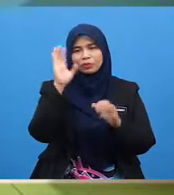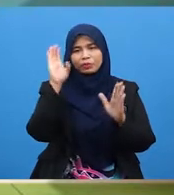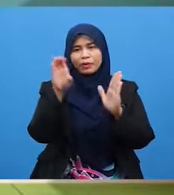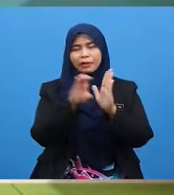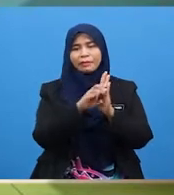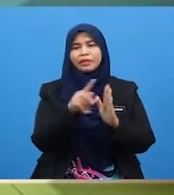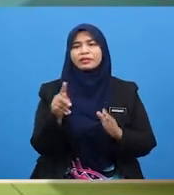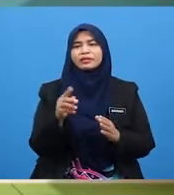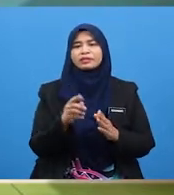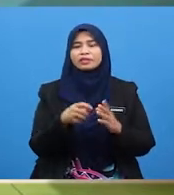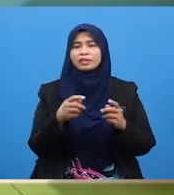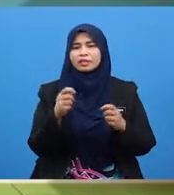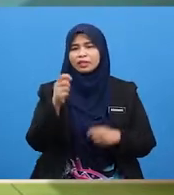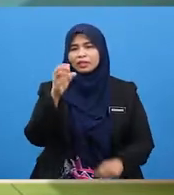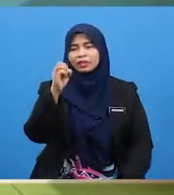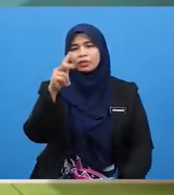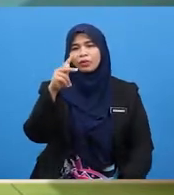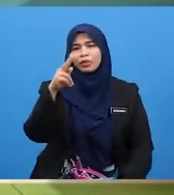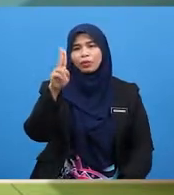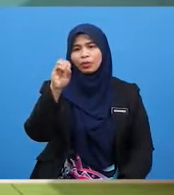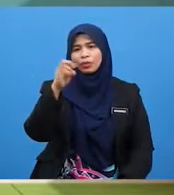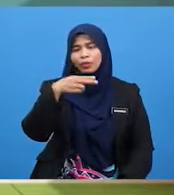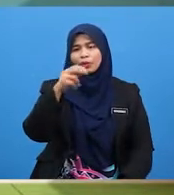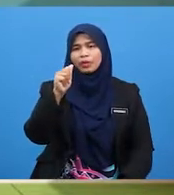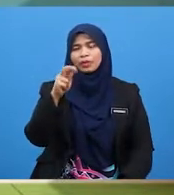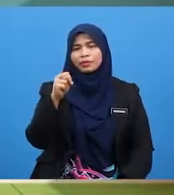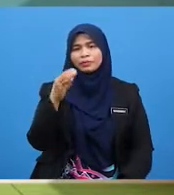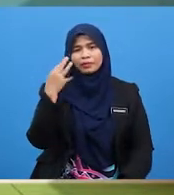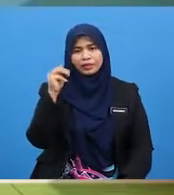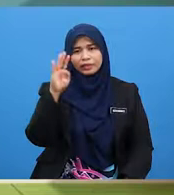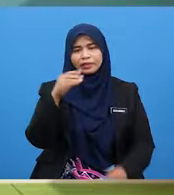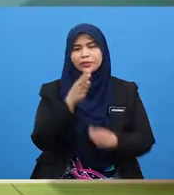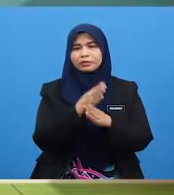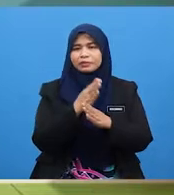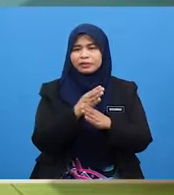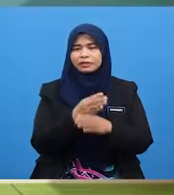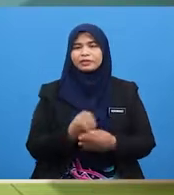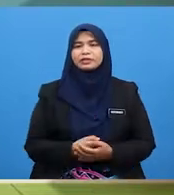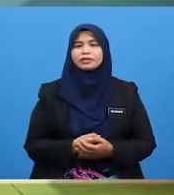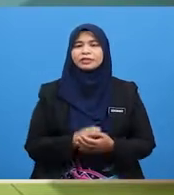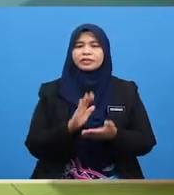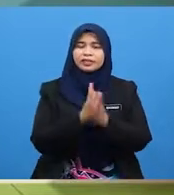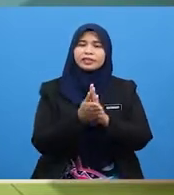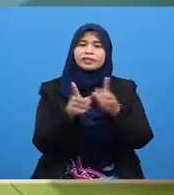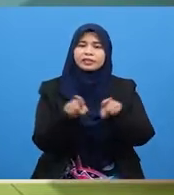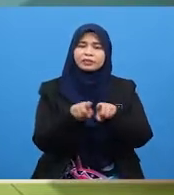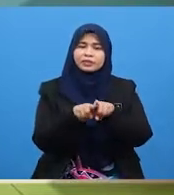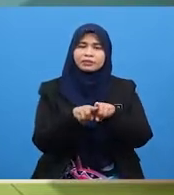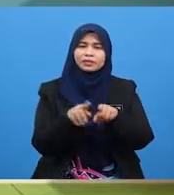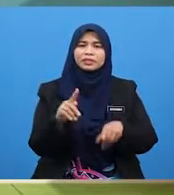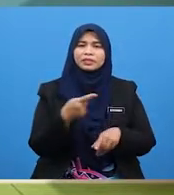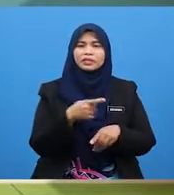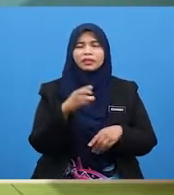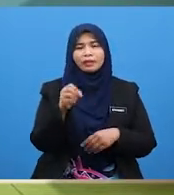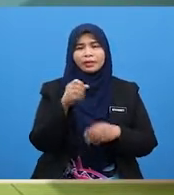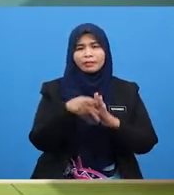menggambarkan ketokohan mereka yang sebenar. Sama-sama kita mengambil iktibar dengan mengamalkan sifat